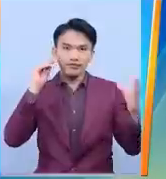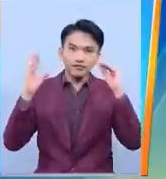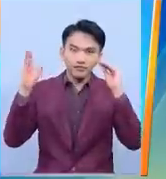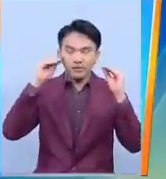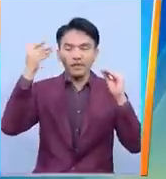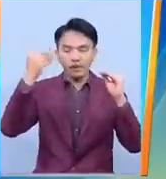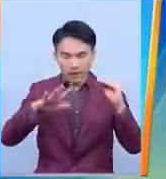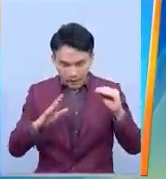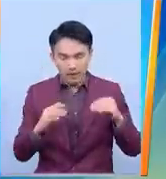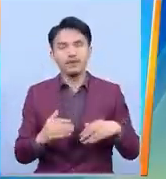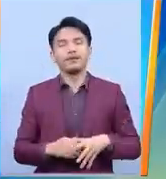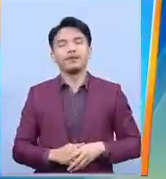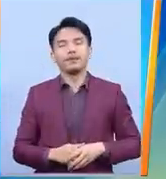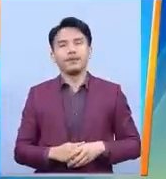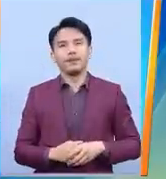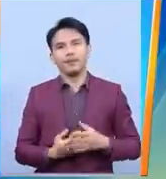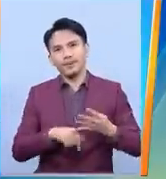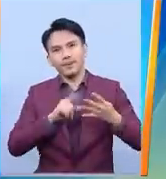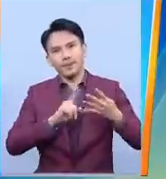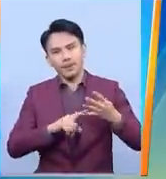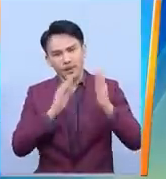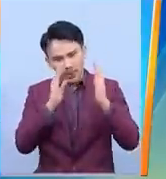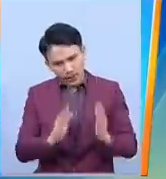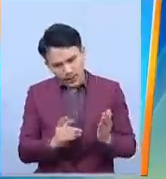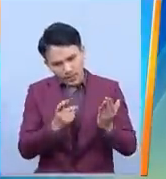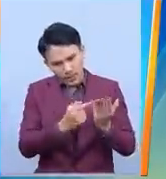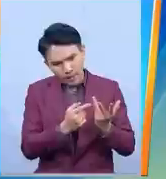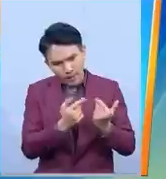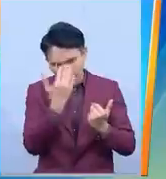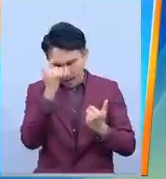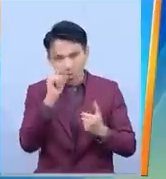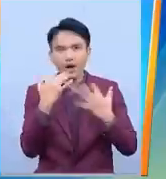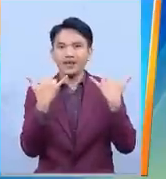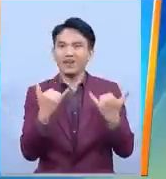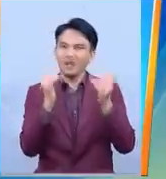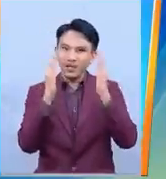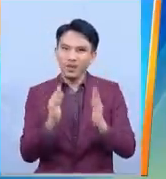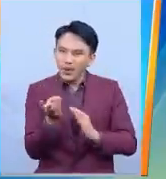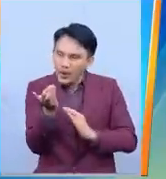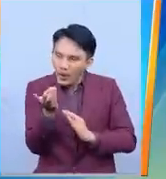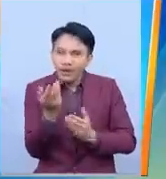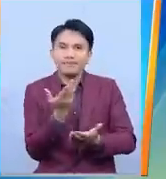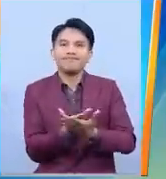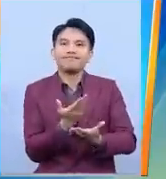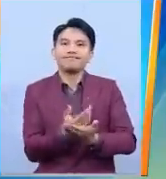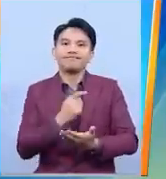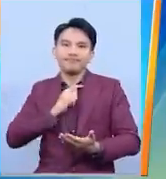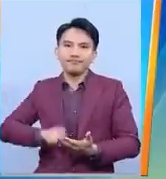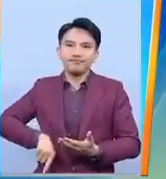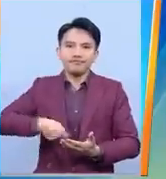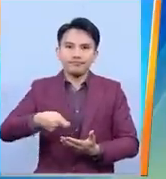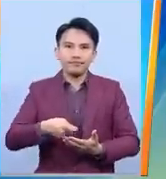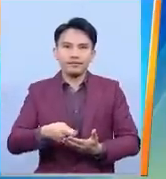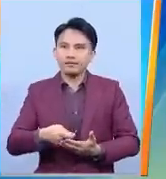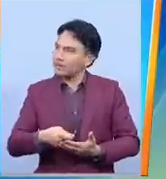แสดงว่าความนิยมเนี่ยเยอะ4เช็กจำนวนคนที่ลงคะแนนเนื่องจากในแต่ละหน่วยเลือกตั้งมีคนไม่เยอะเงินที่จ่ายให้ชาวบ้านก็เลยเดียว